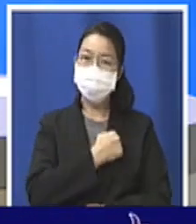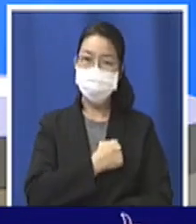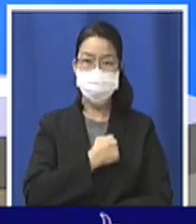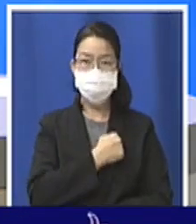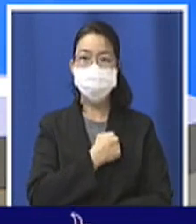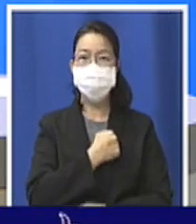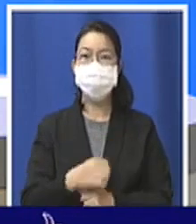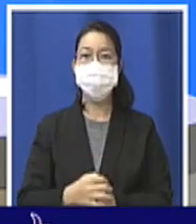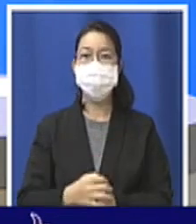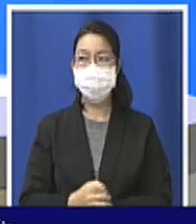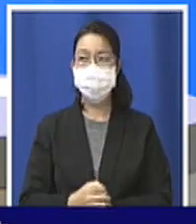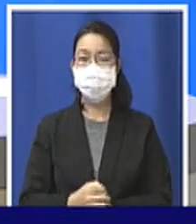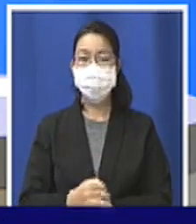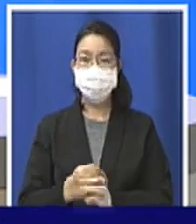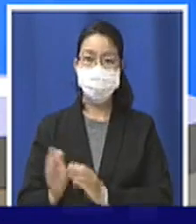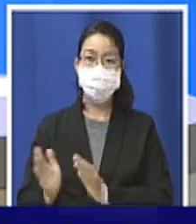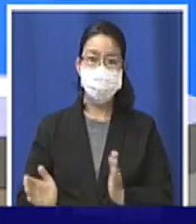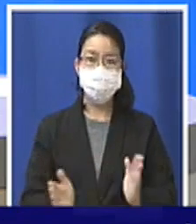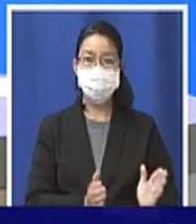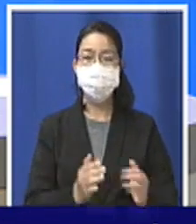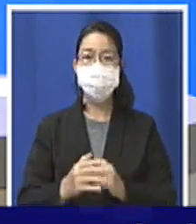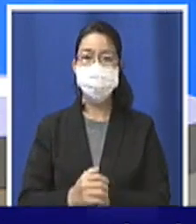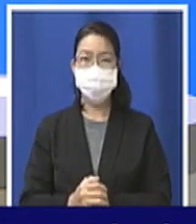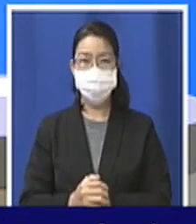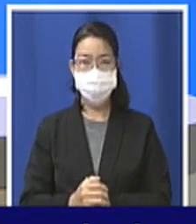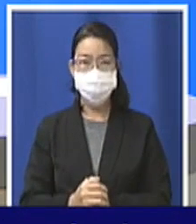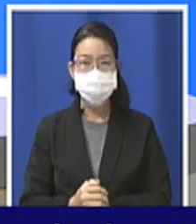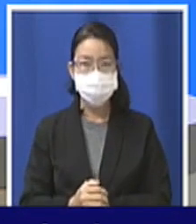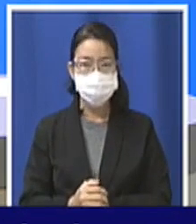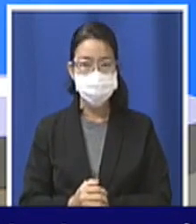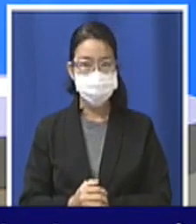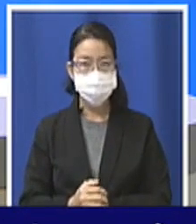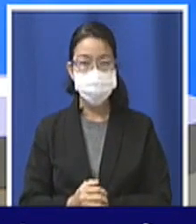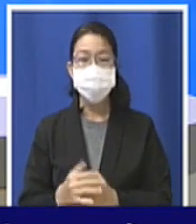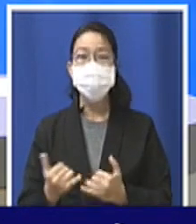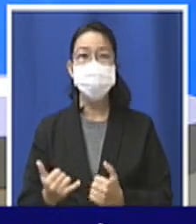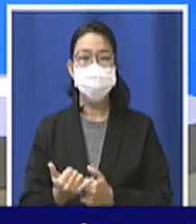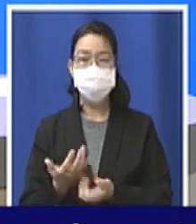านี่ก็ถือว่าเป็นอีกหนึ่งความช่วยเหลือนะครับส่งต่อไปยังครอบครัวของผู้เ